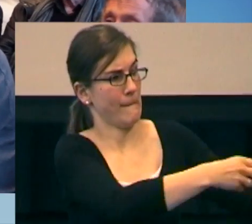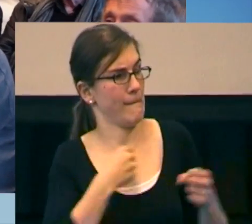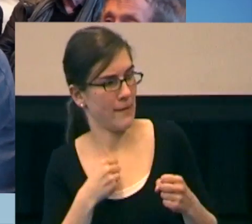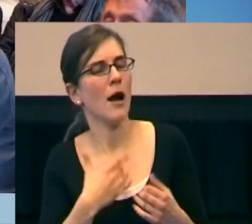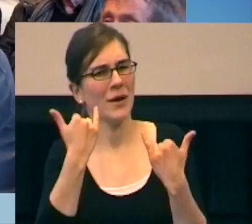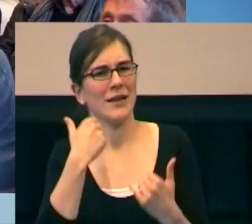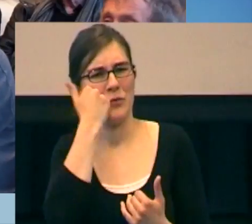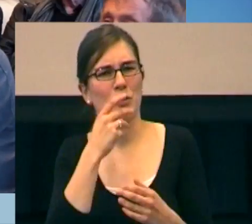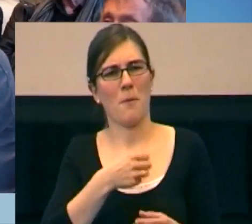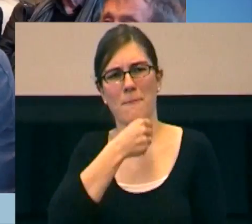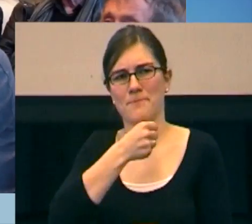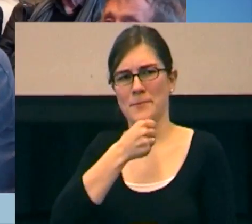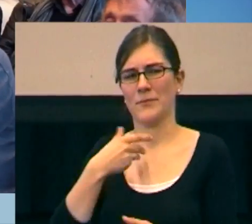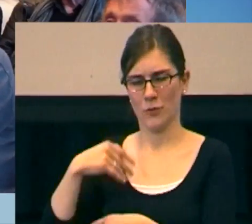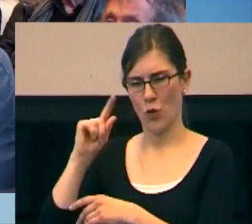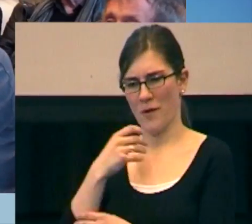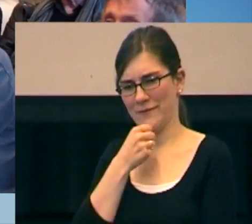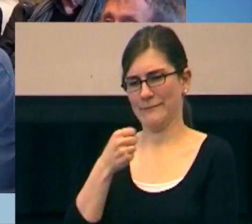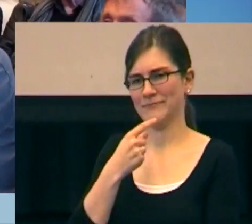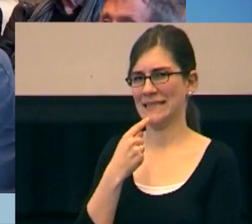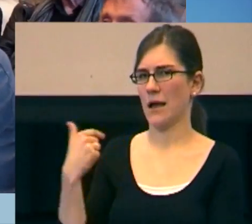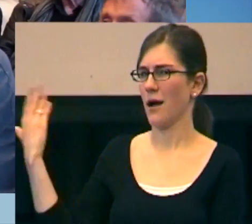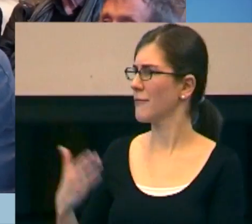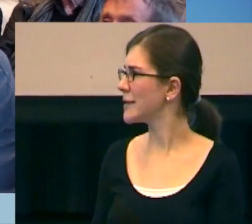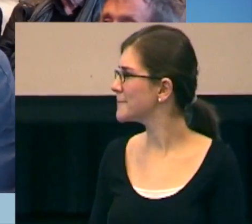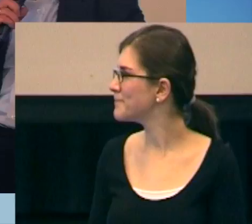will ich Ihnen aber trotzdem noch die Gelegenheit geben auch mal wieder was zu sagen